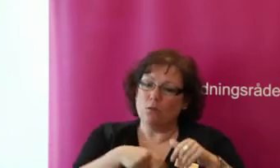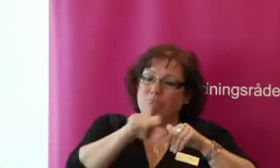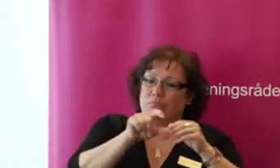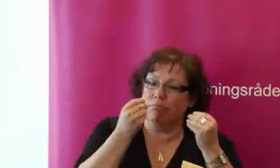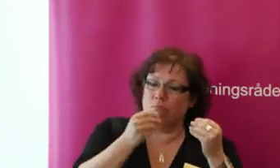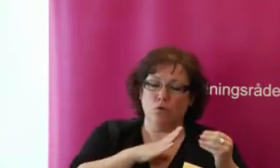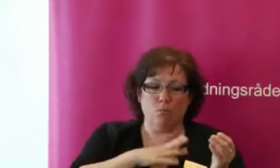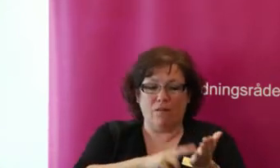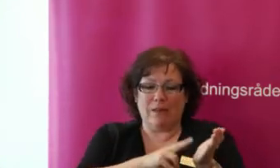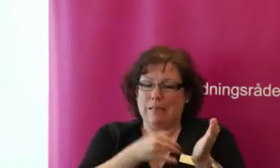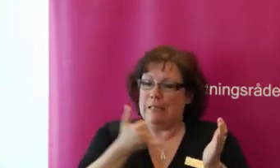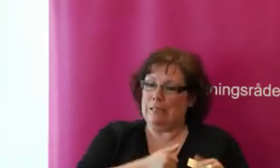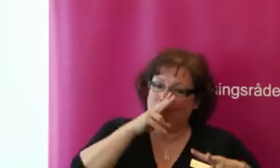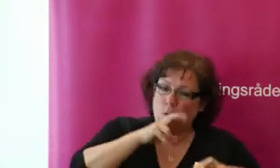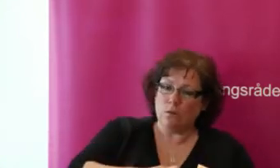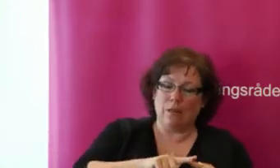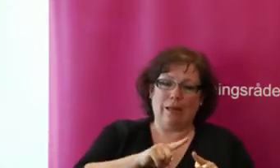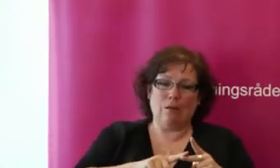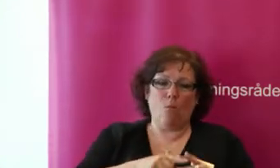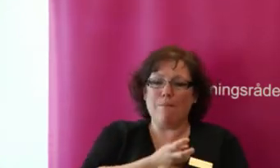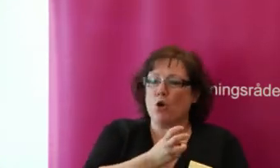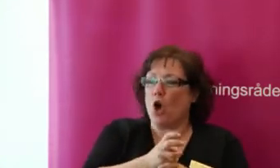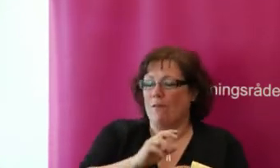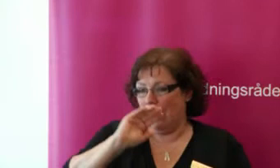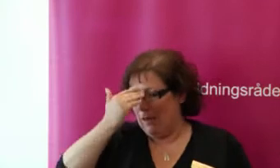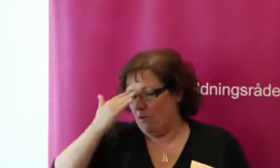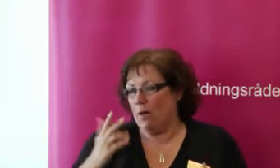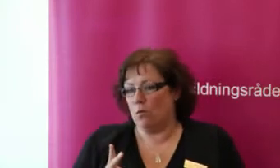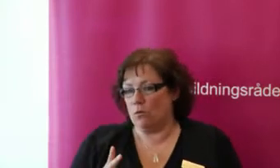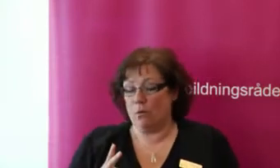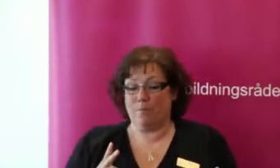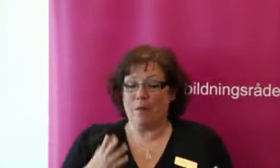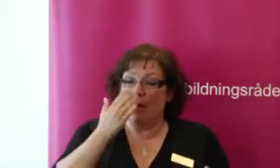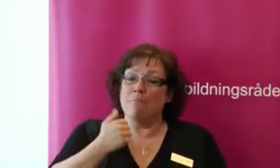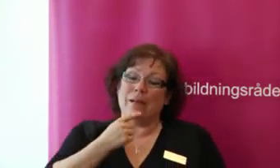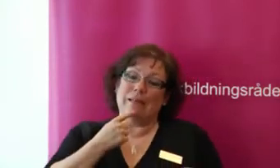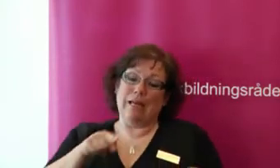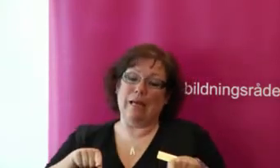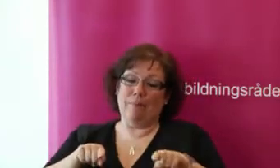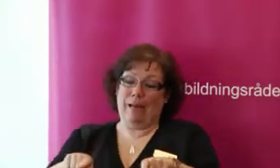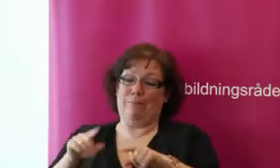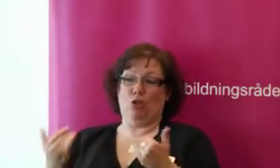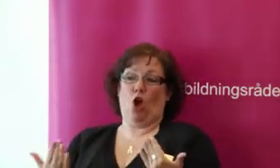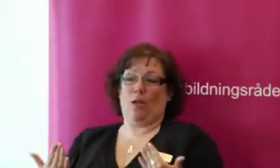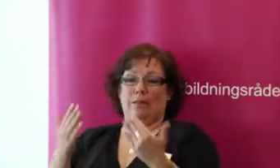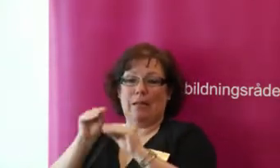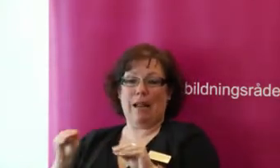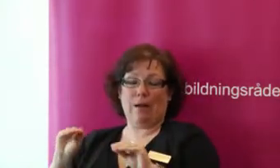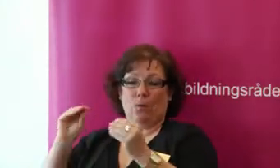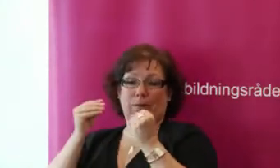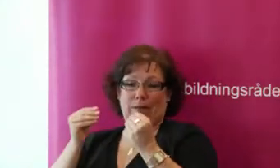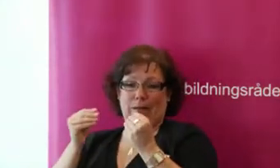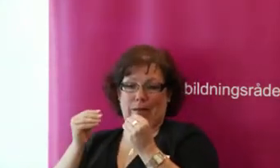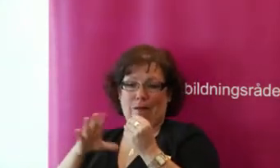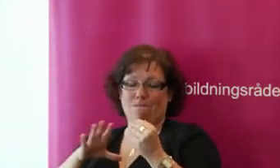och på beprövad erfarenhet inom folkbildningsområdet. En liten parallell var det, som är dagens lärarutbildning, så finns det stora paralleller